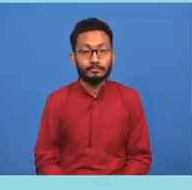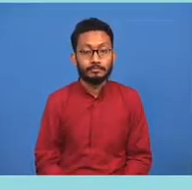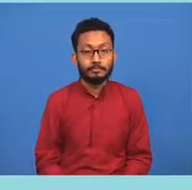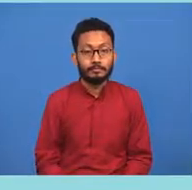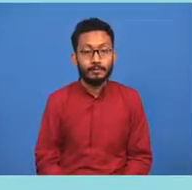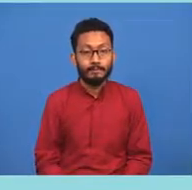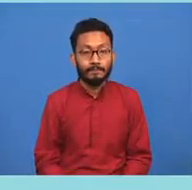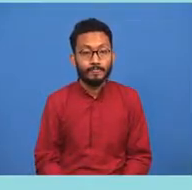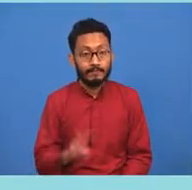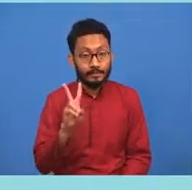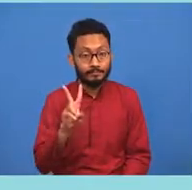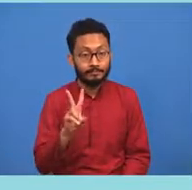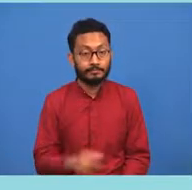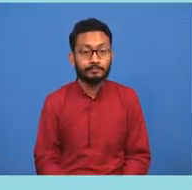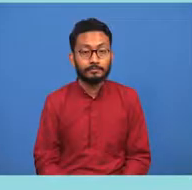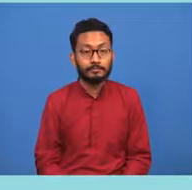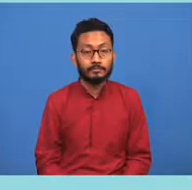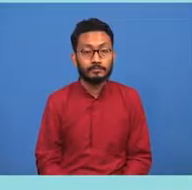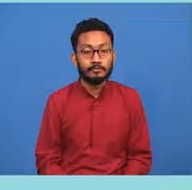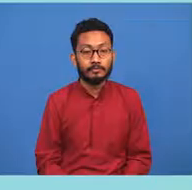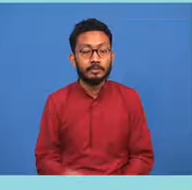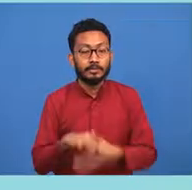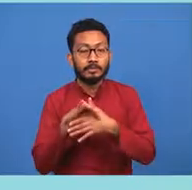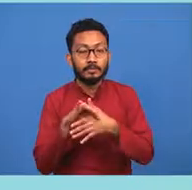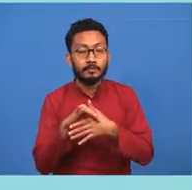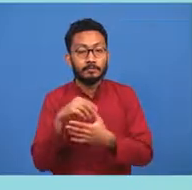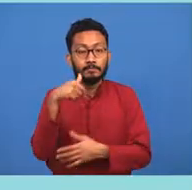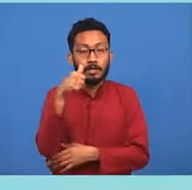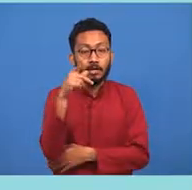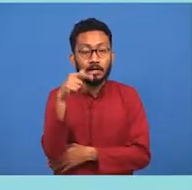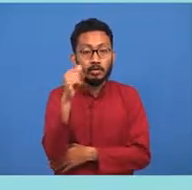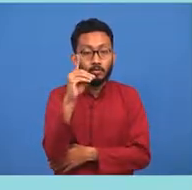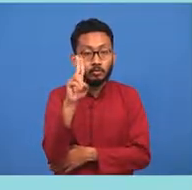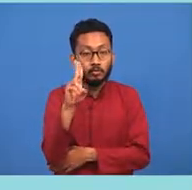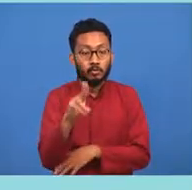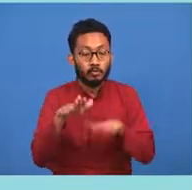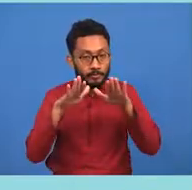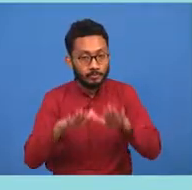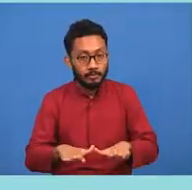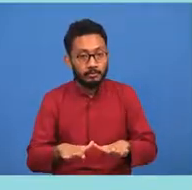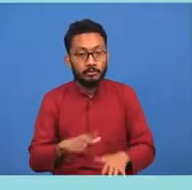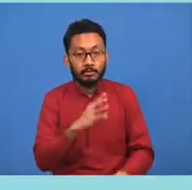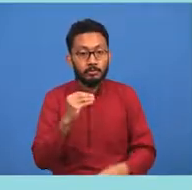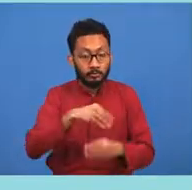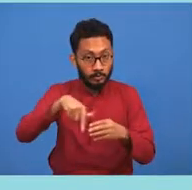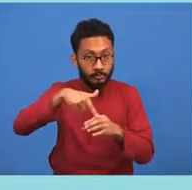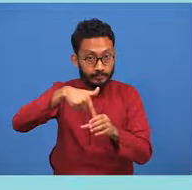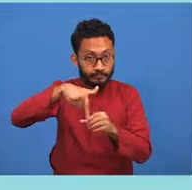V pula adalah isi padu larutan, iaitu 25 cm padu.